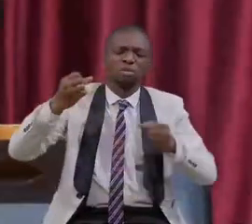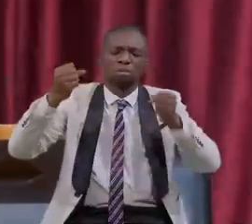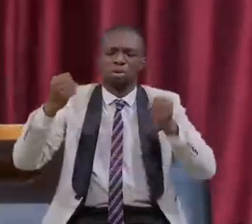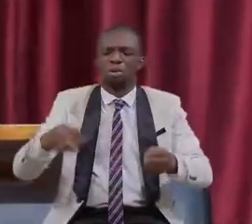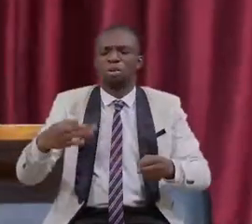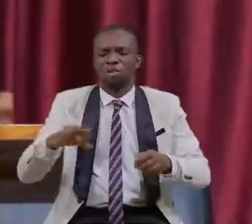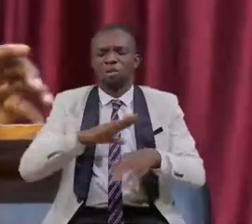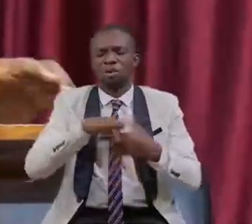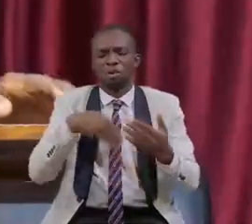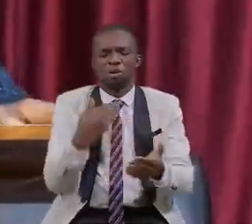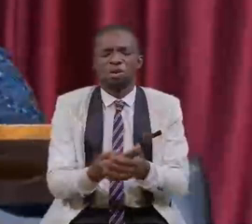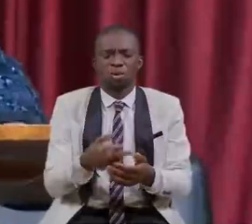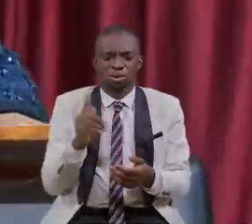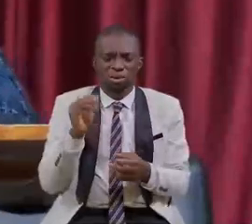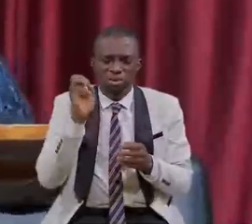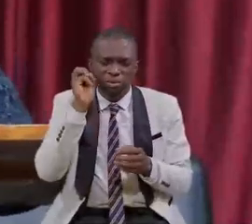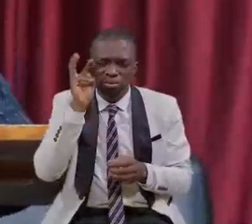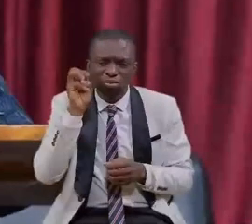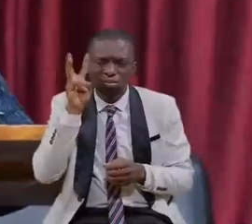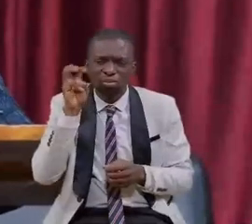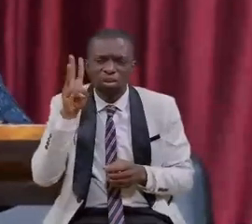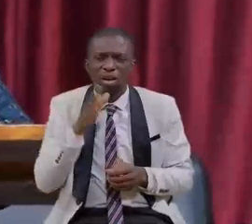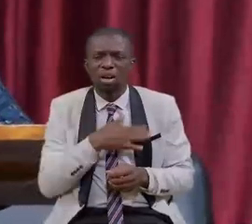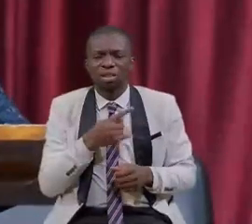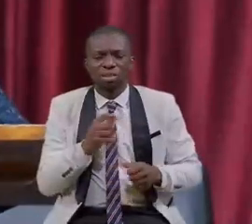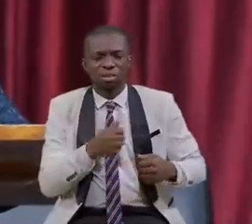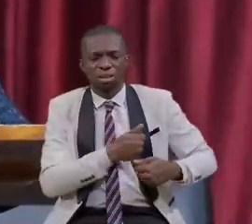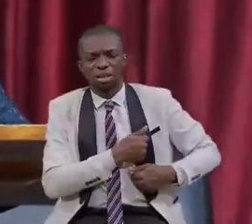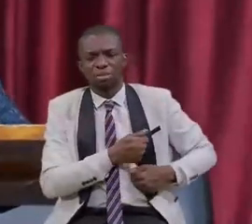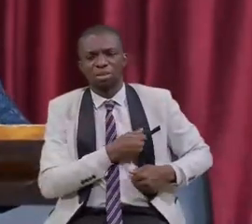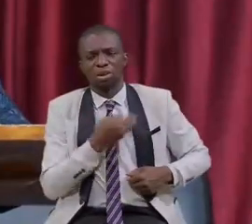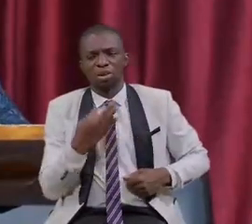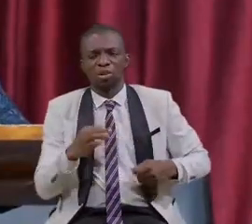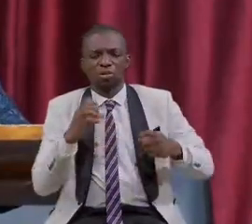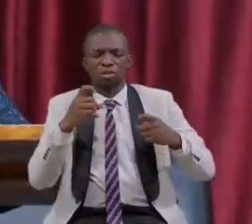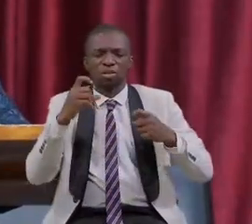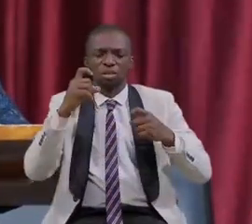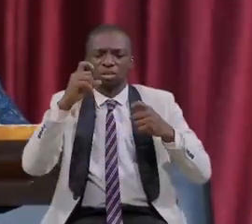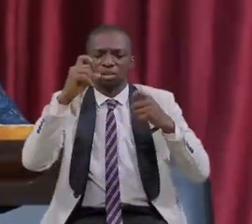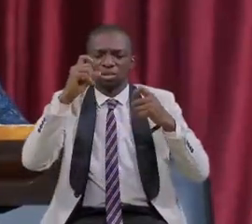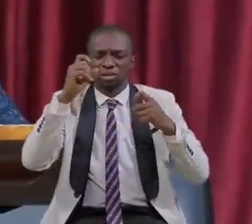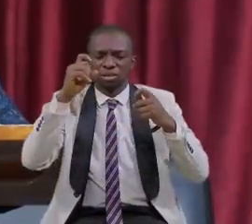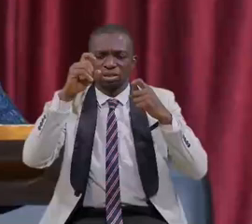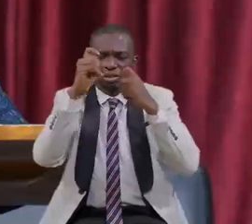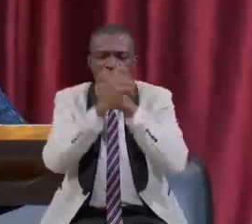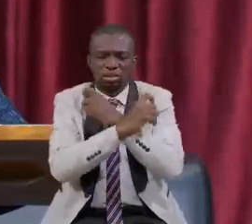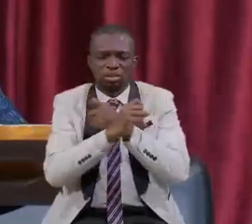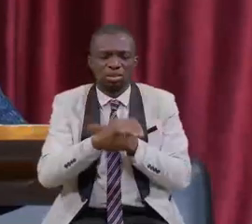A surpassé le pouvoir des magiciens de l'armée d'Égypte et de tout le monde en Égypte.